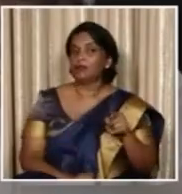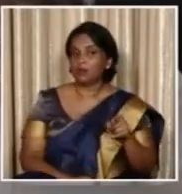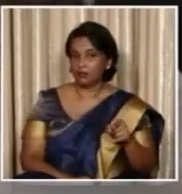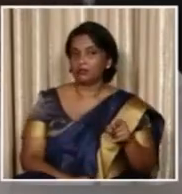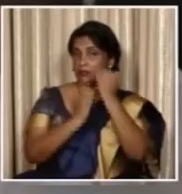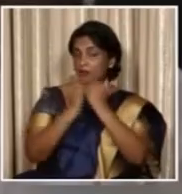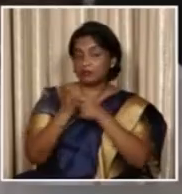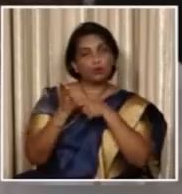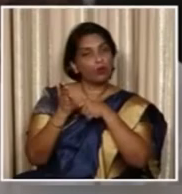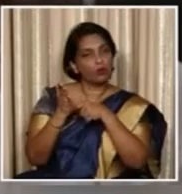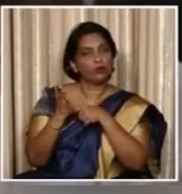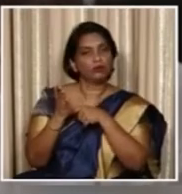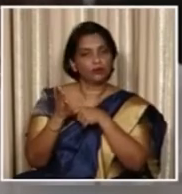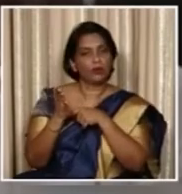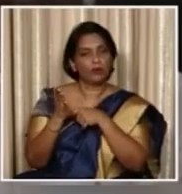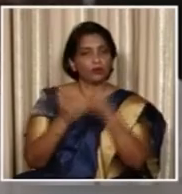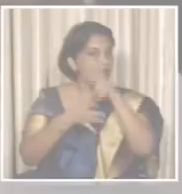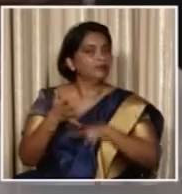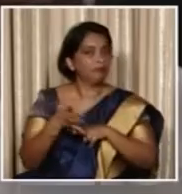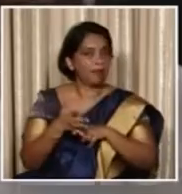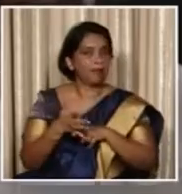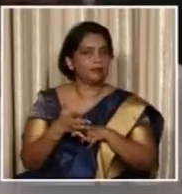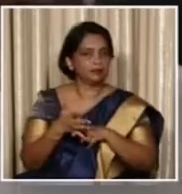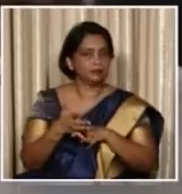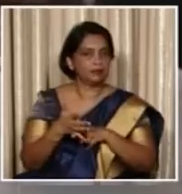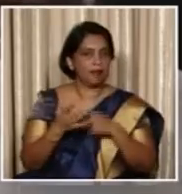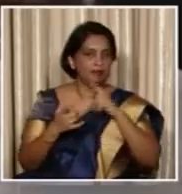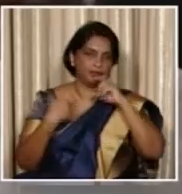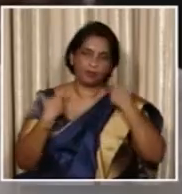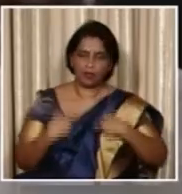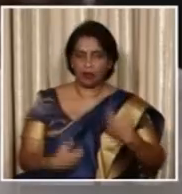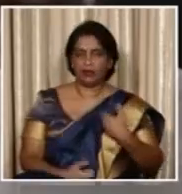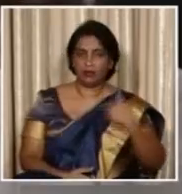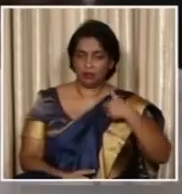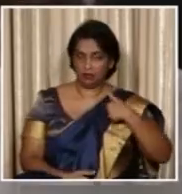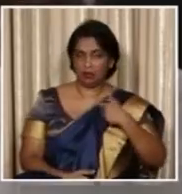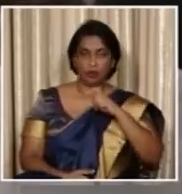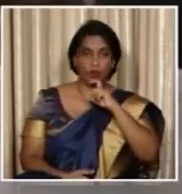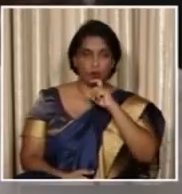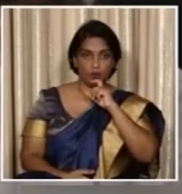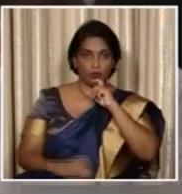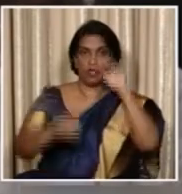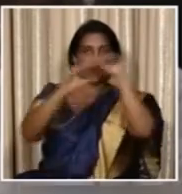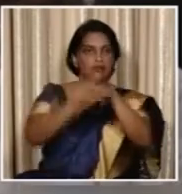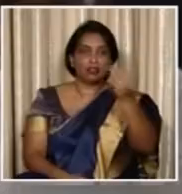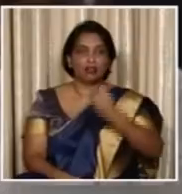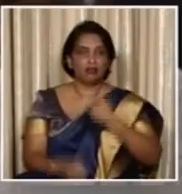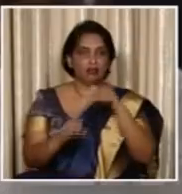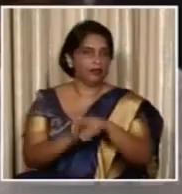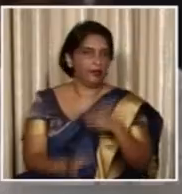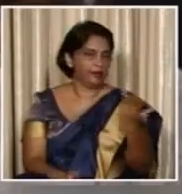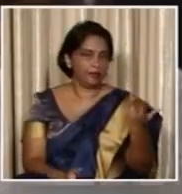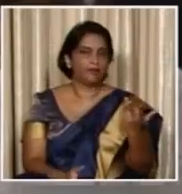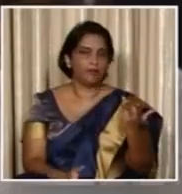ඕඩර් එක අරගෙන ඒක ගැන පරිශීලනය කරන්න ඕනේ. දැන් අපි නීතිඥ වුණාට මට මෙතන මම උසාවි ඇතුලේ හිටියේ නැහැනේ තීන්දුව දෙනකොට.